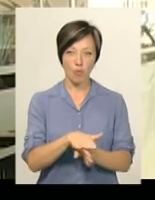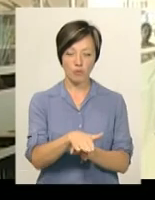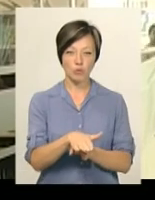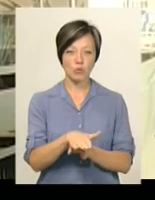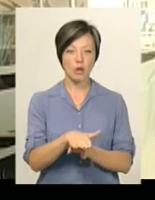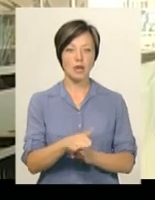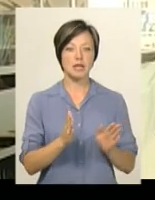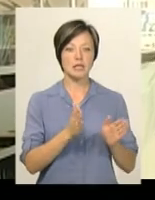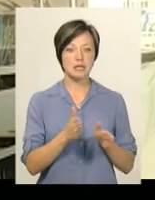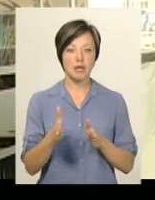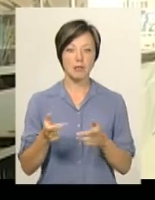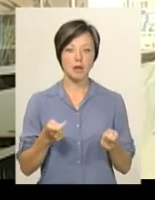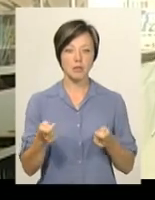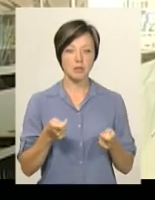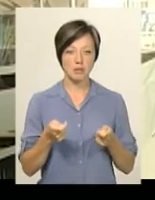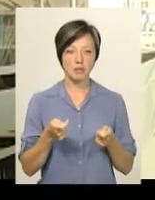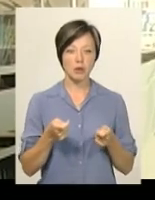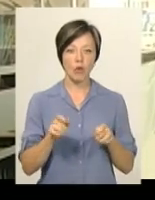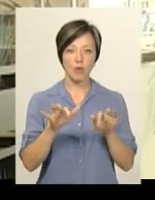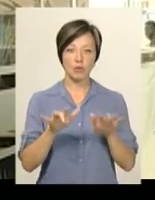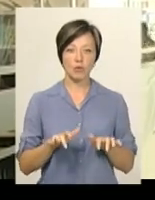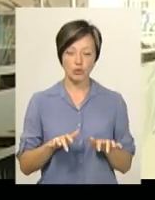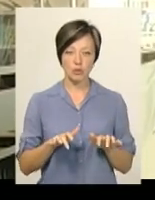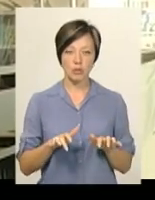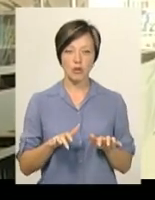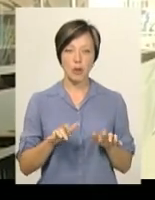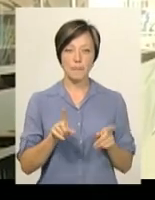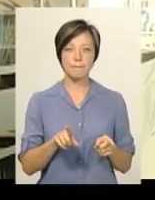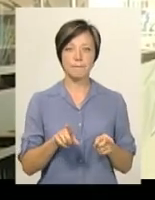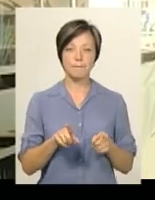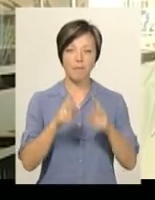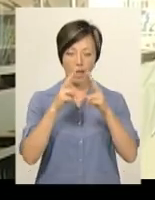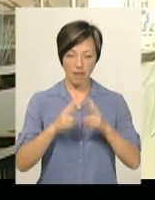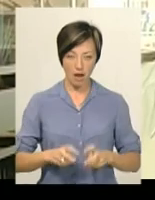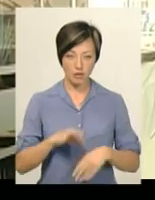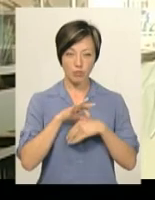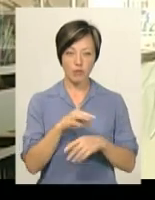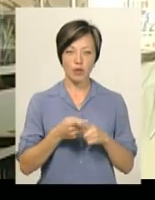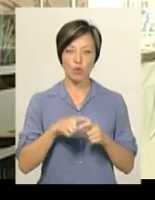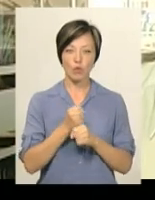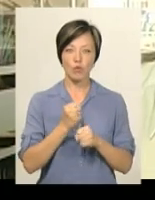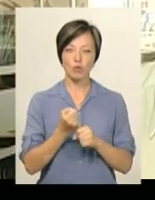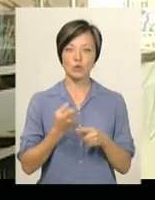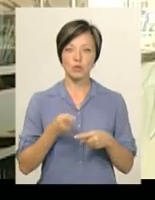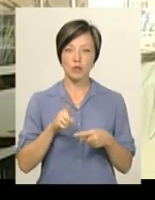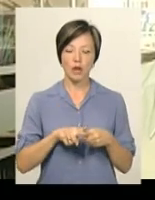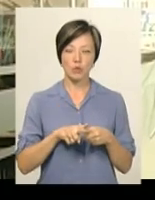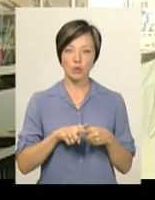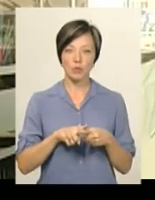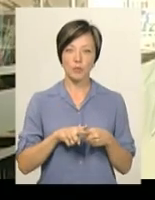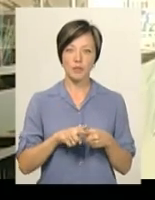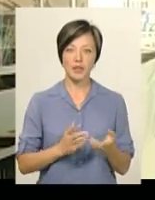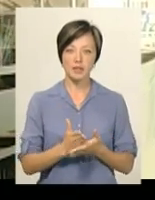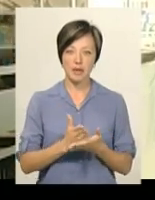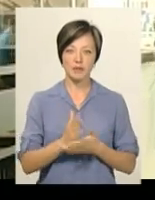Наші системні адміністратори, тобто комп'ютерщики, провели аналіз роботи даного сервісу.